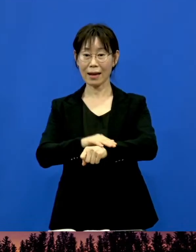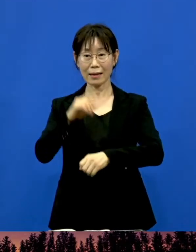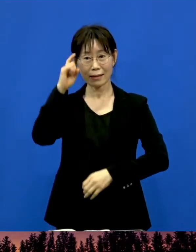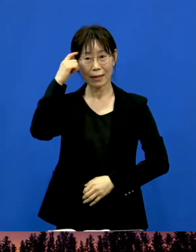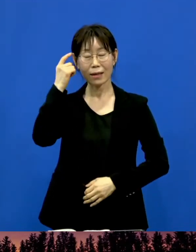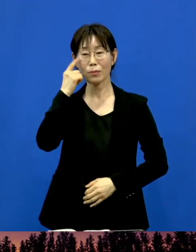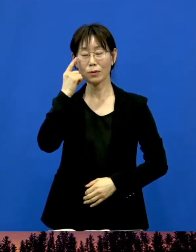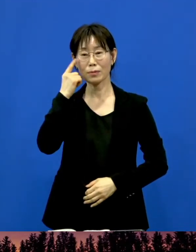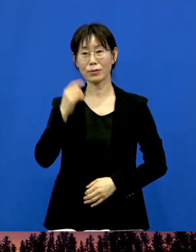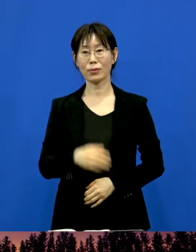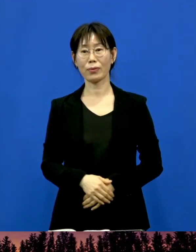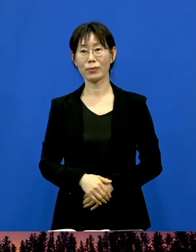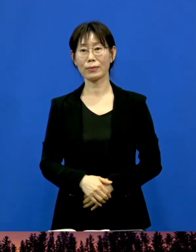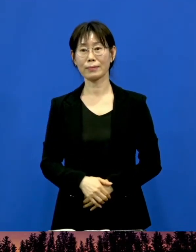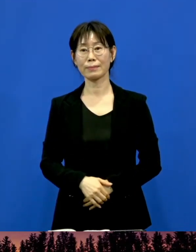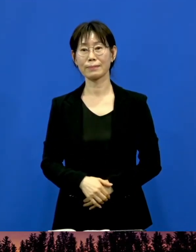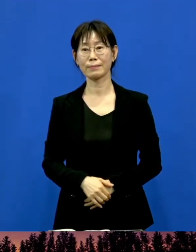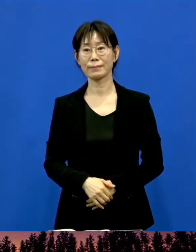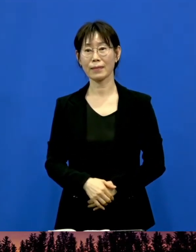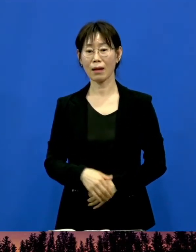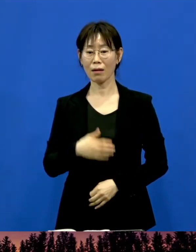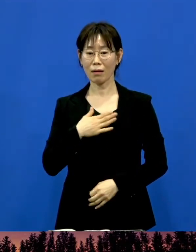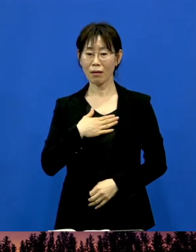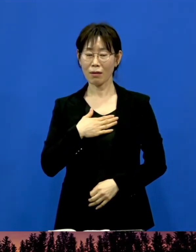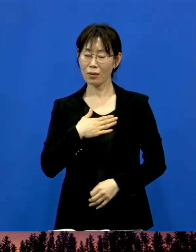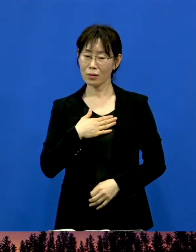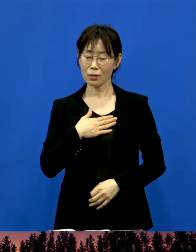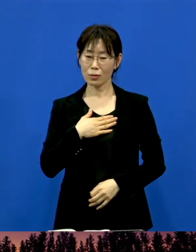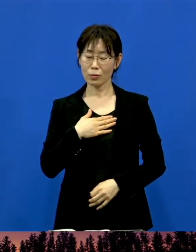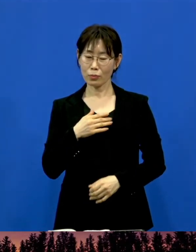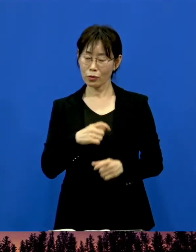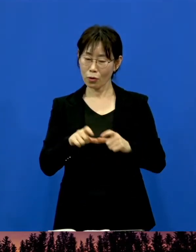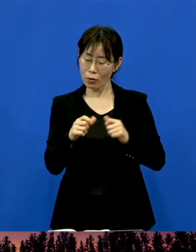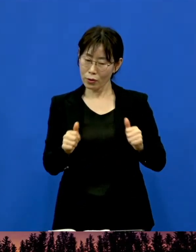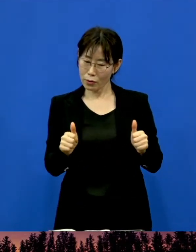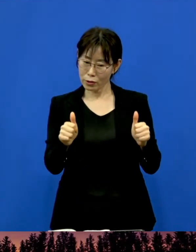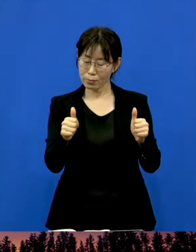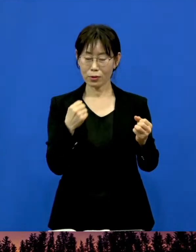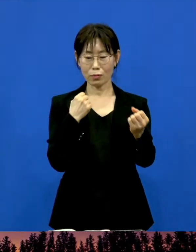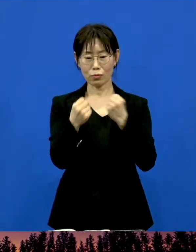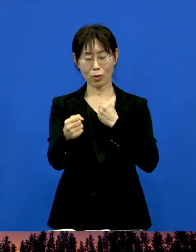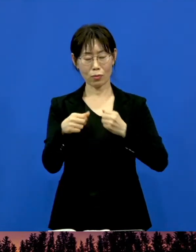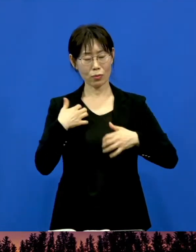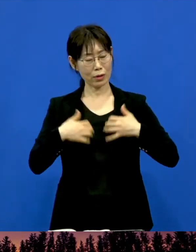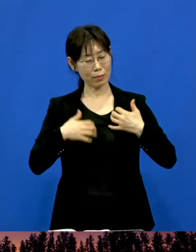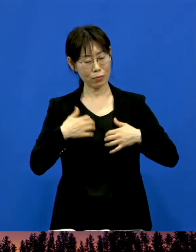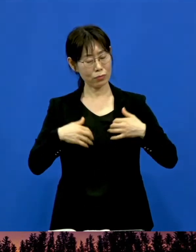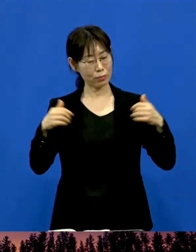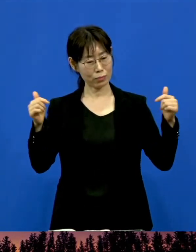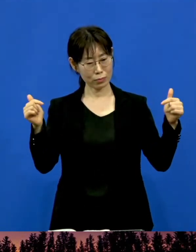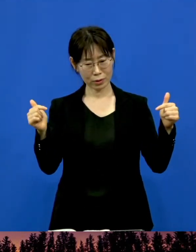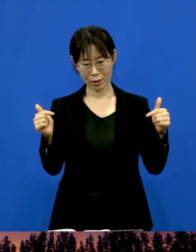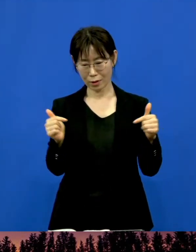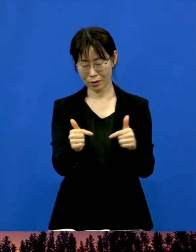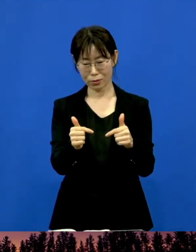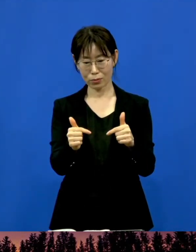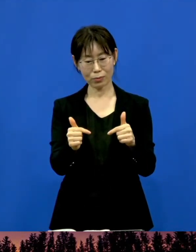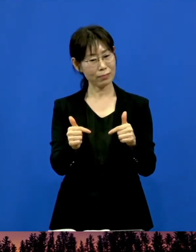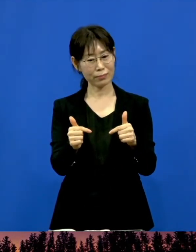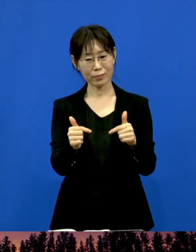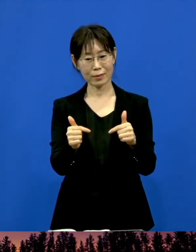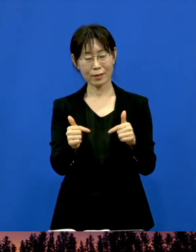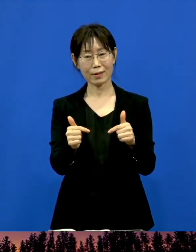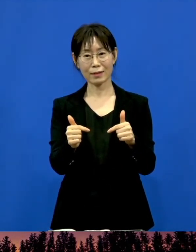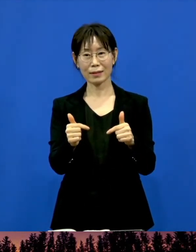뭔가 나는 추구하고 잡은 것 같은데 왜 더 우울해지지? 왜 이전보다 더 기쁨은 없지? 왜 즐거움은 사라지지? 업그레이드 했는데